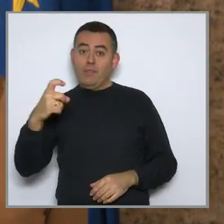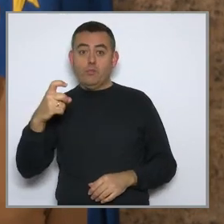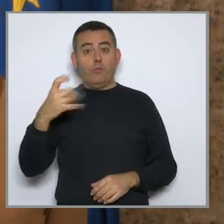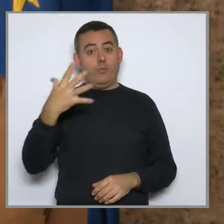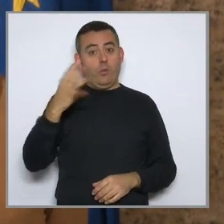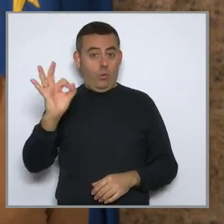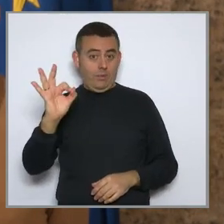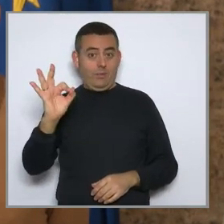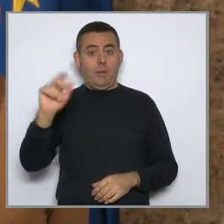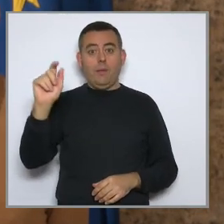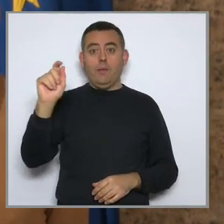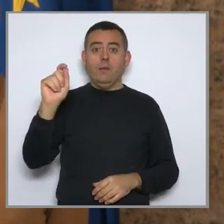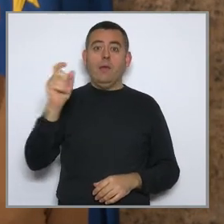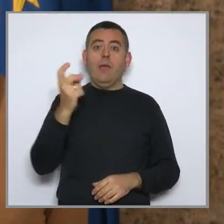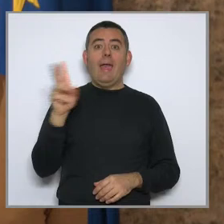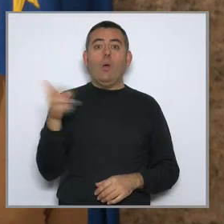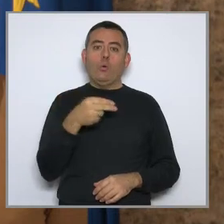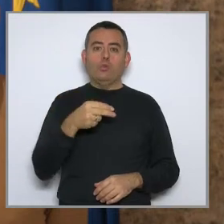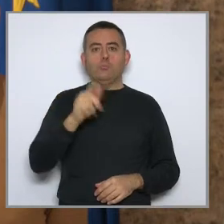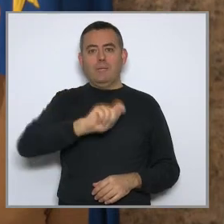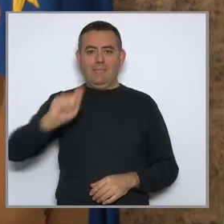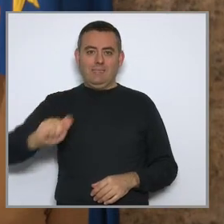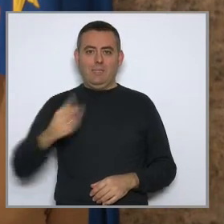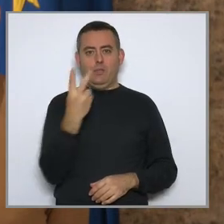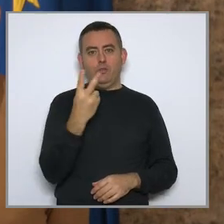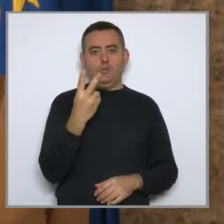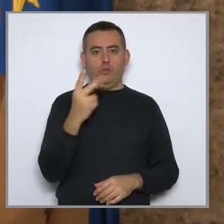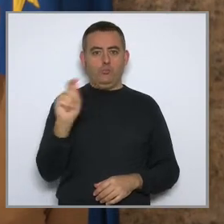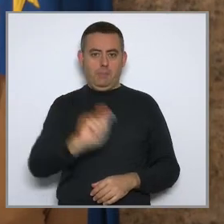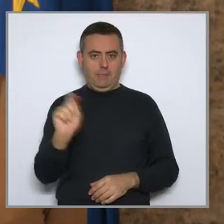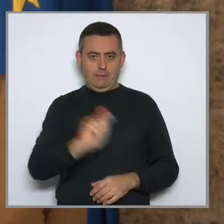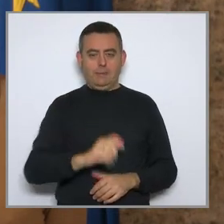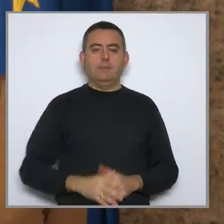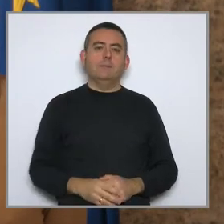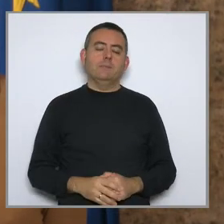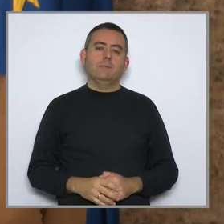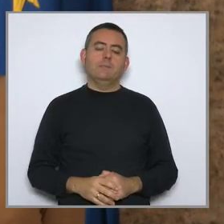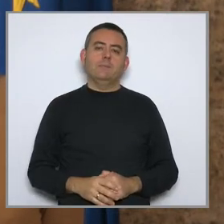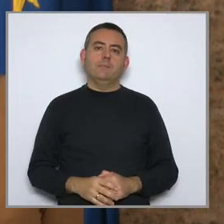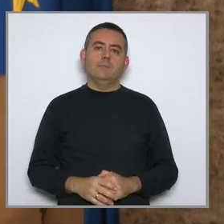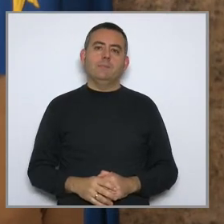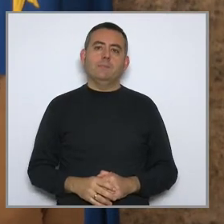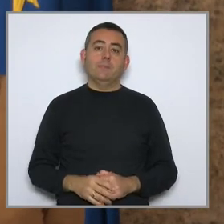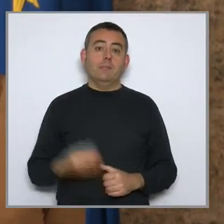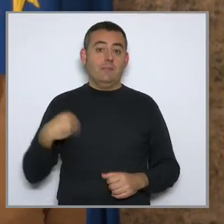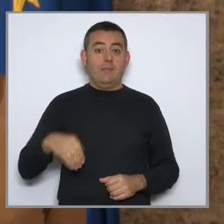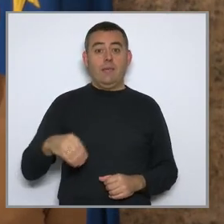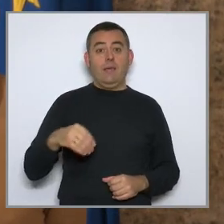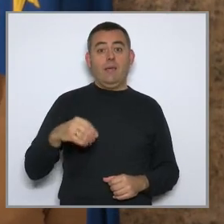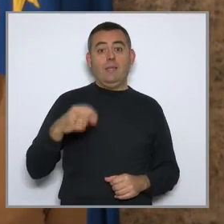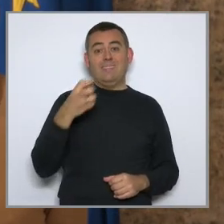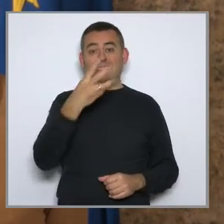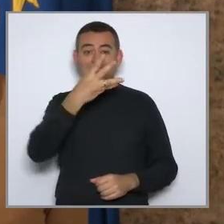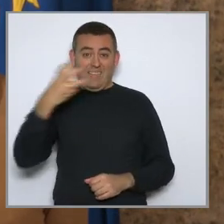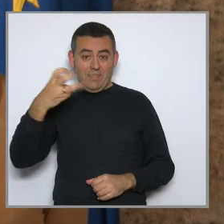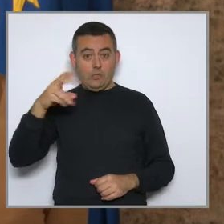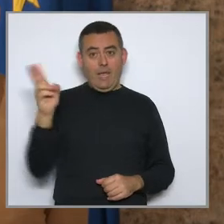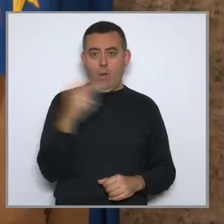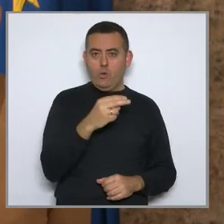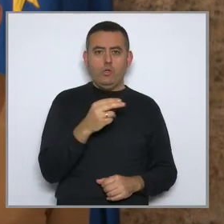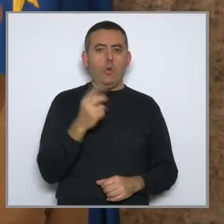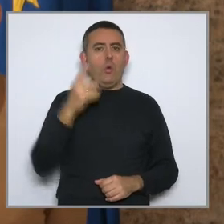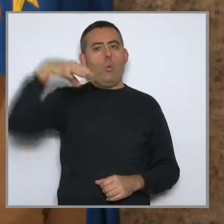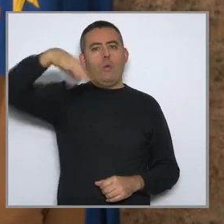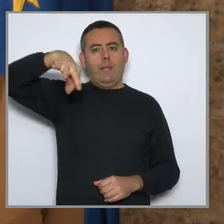mesos, i això és un poc el plantejament de donar-li els 300 euros en una ajuda única per